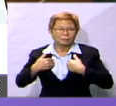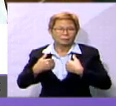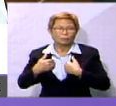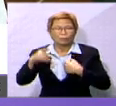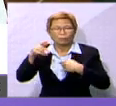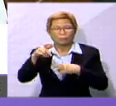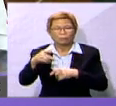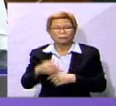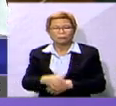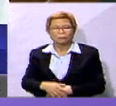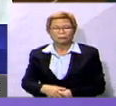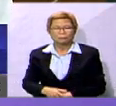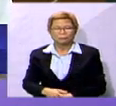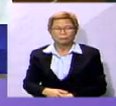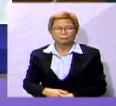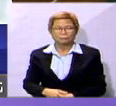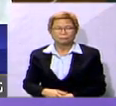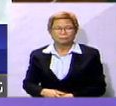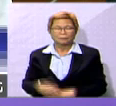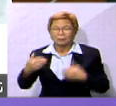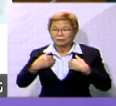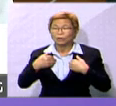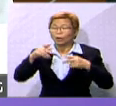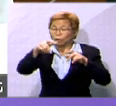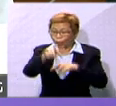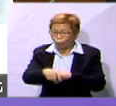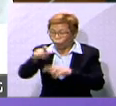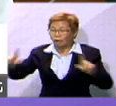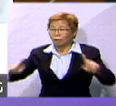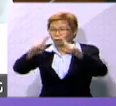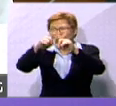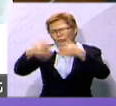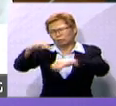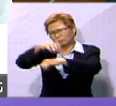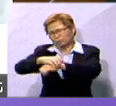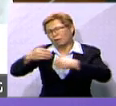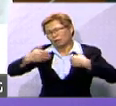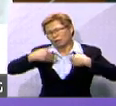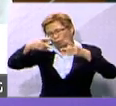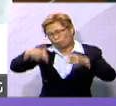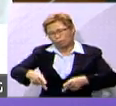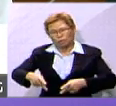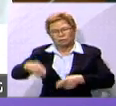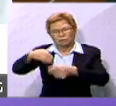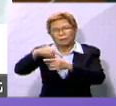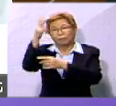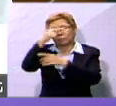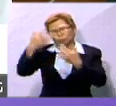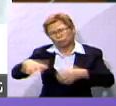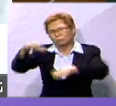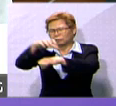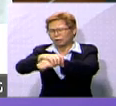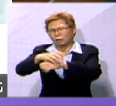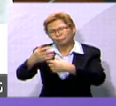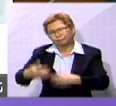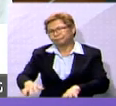UMNO pun, ada yang kena tangkap. Ada orang dari dalam kerajaan pun pernah